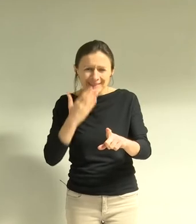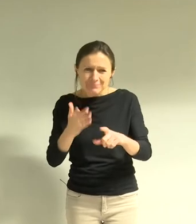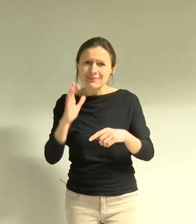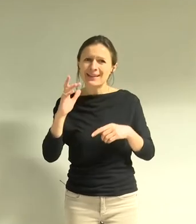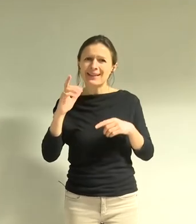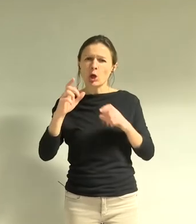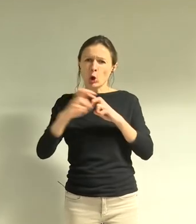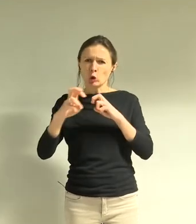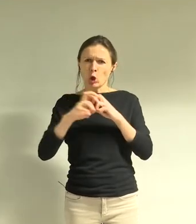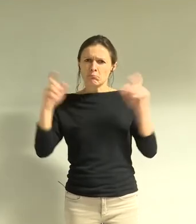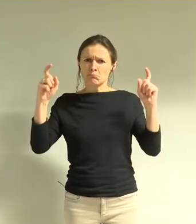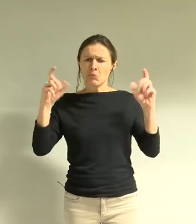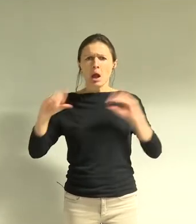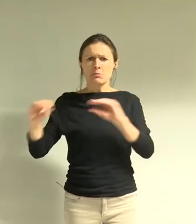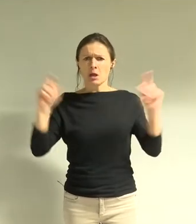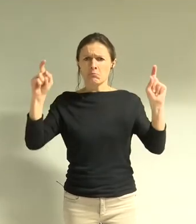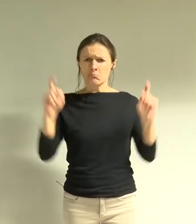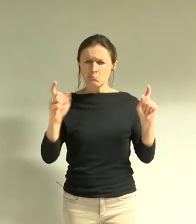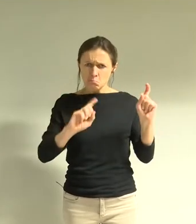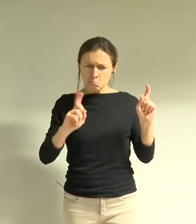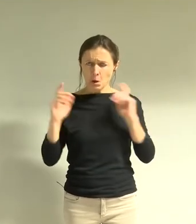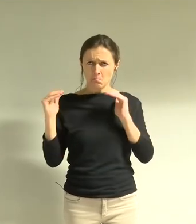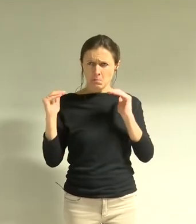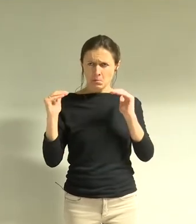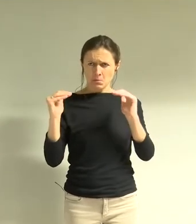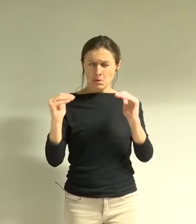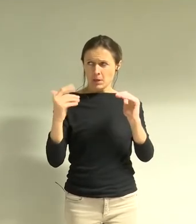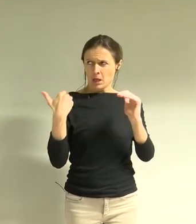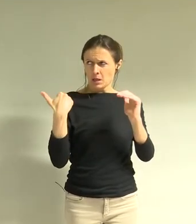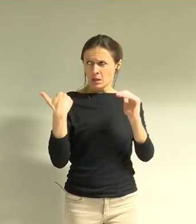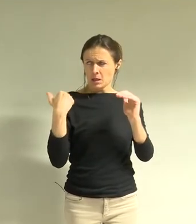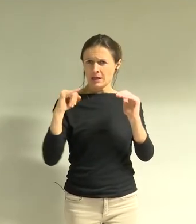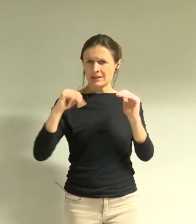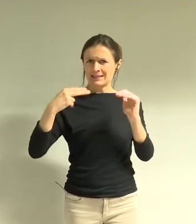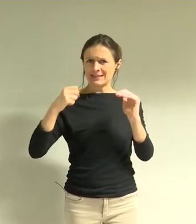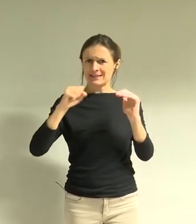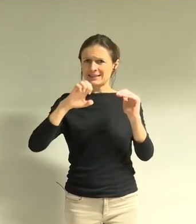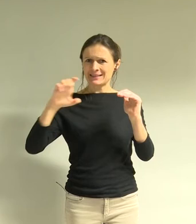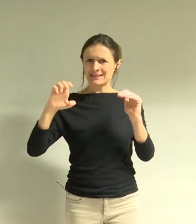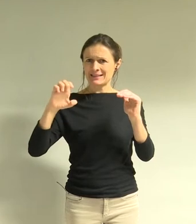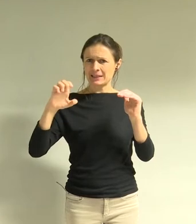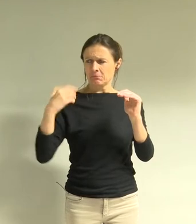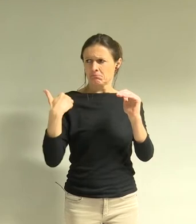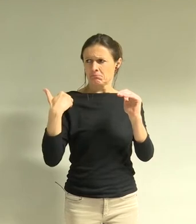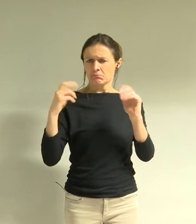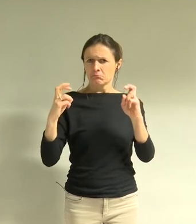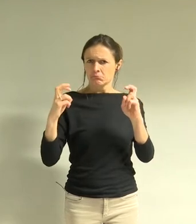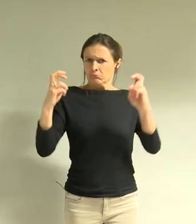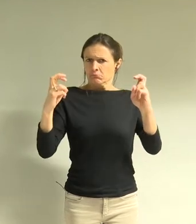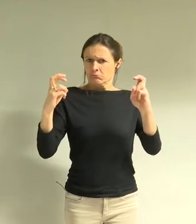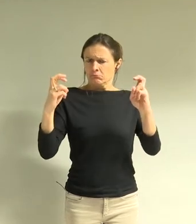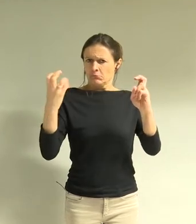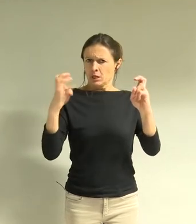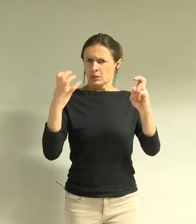fort longtemps et cette année il se trouve que le dernier recensement de l'insee montrent une population a crû de